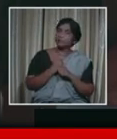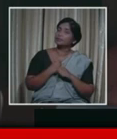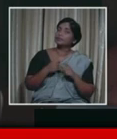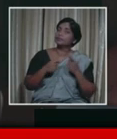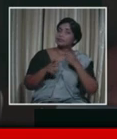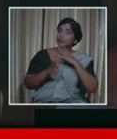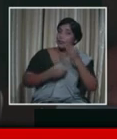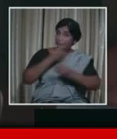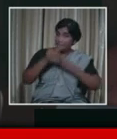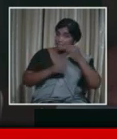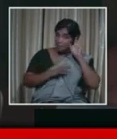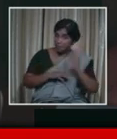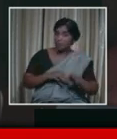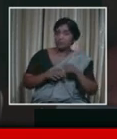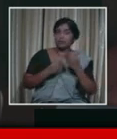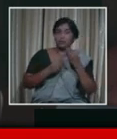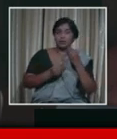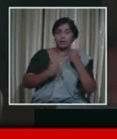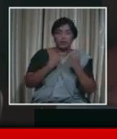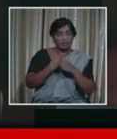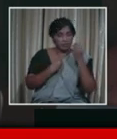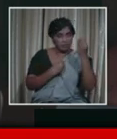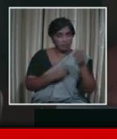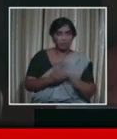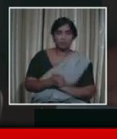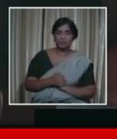salaswanna aayojana sandaha awashya pasubima salaswanna